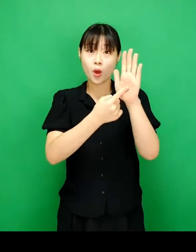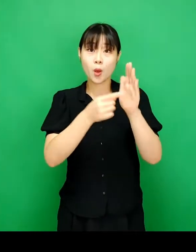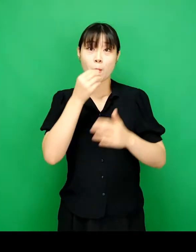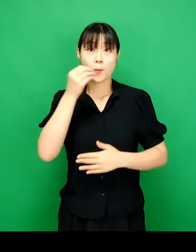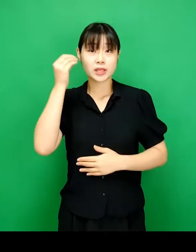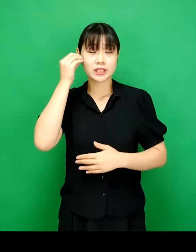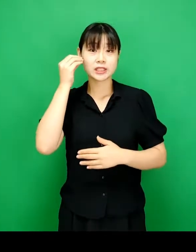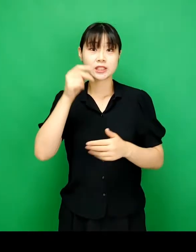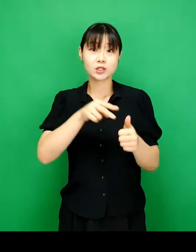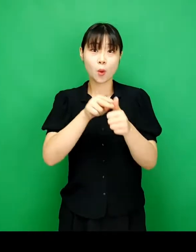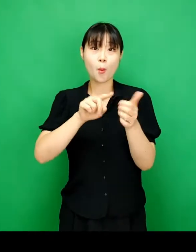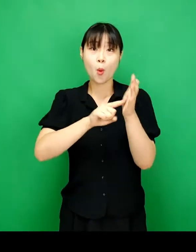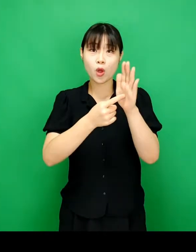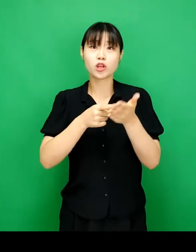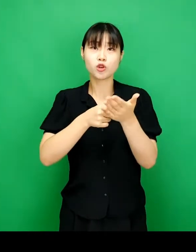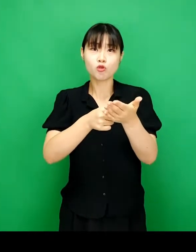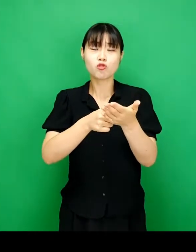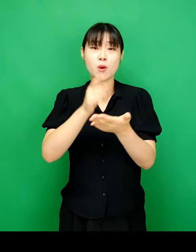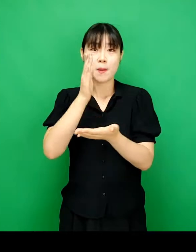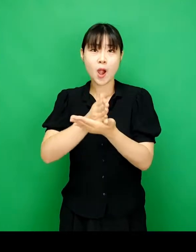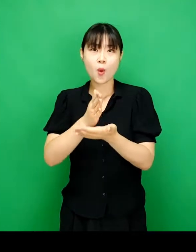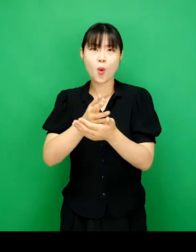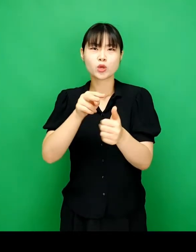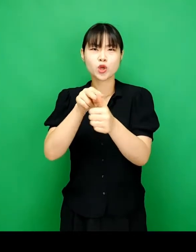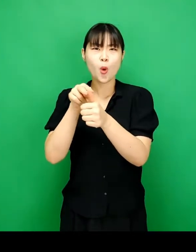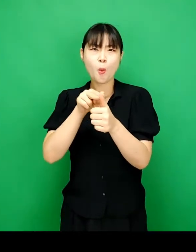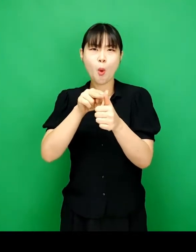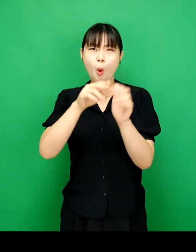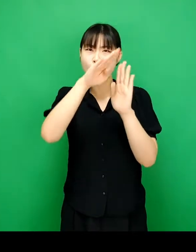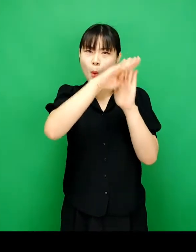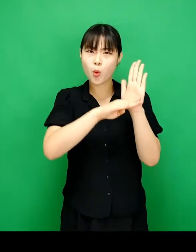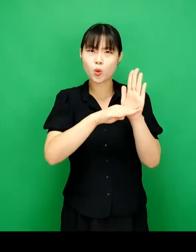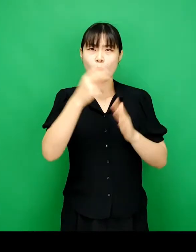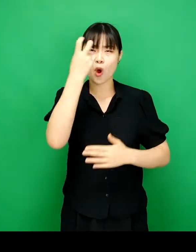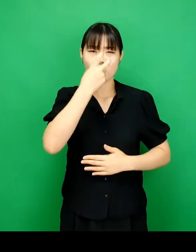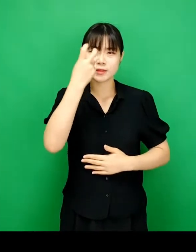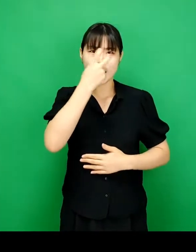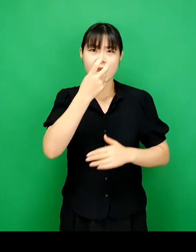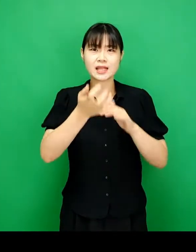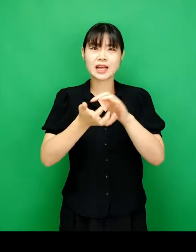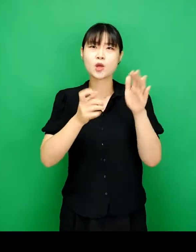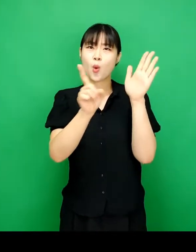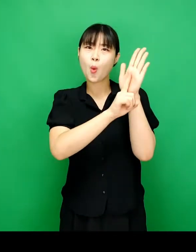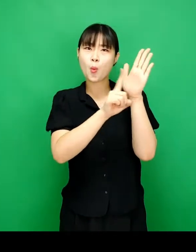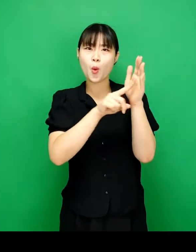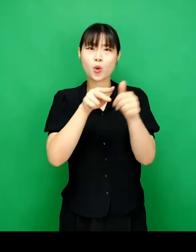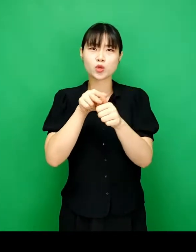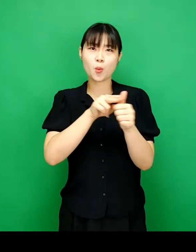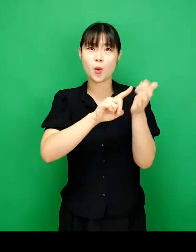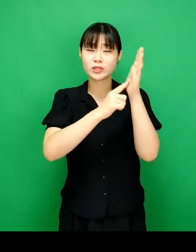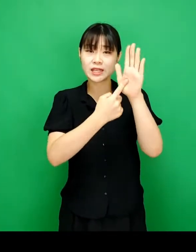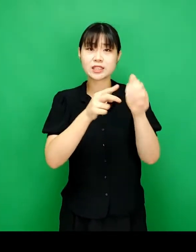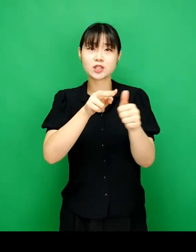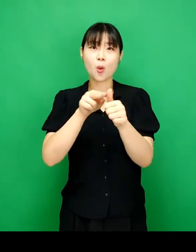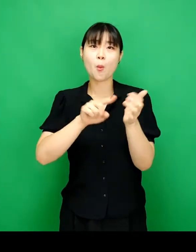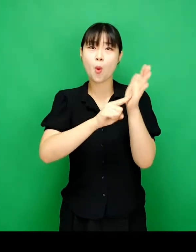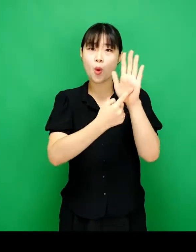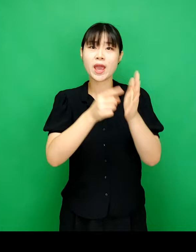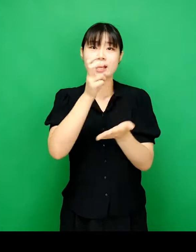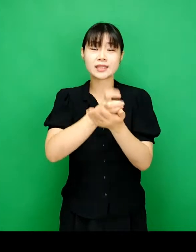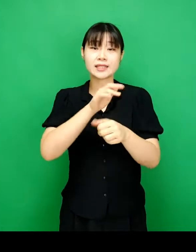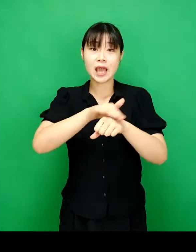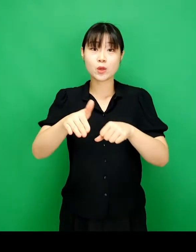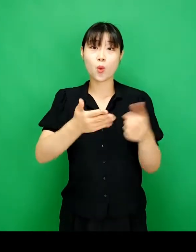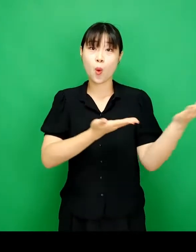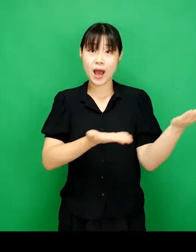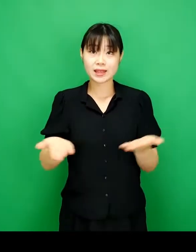정보공개 포털은 정보공개 청구 이외에도 정보 목록 검색, 사전 공표 정보 제시, 정보공개